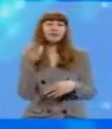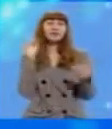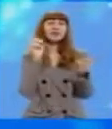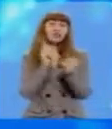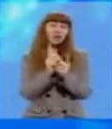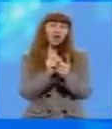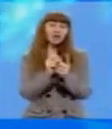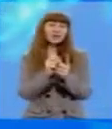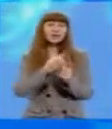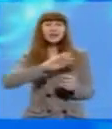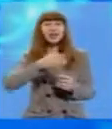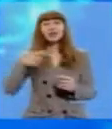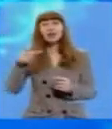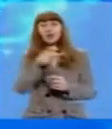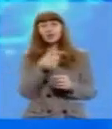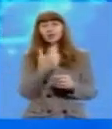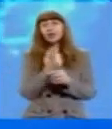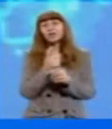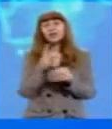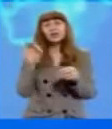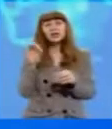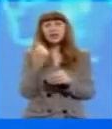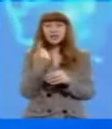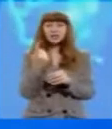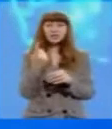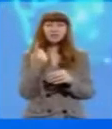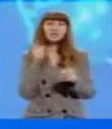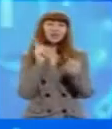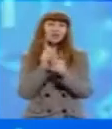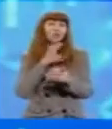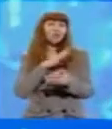ұлттық мейрам Сабантойға өңірдегі барша этномәдени бірлестіктер қатысты.